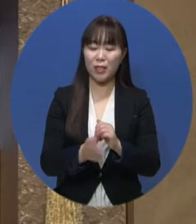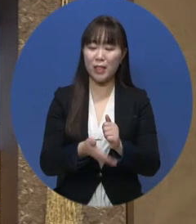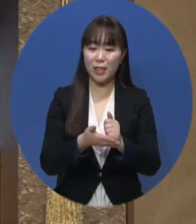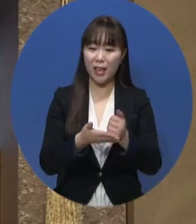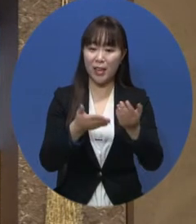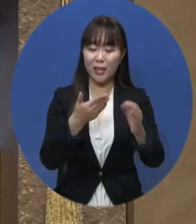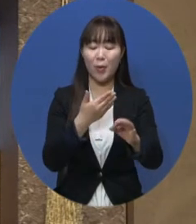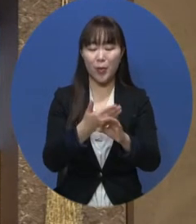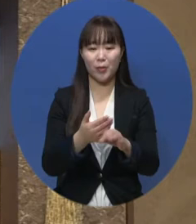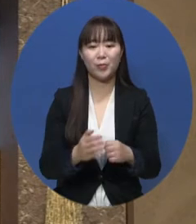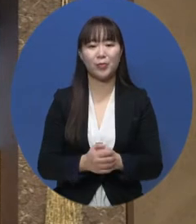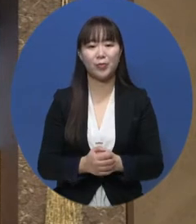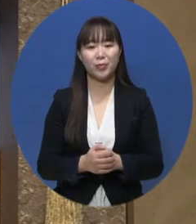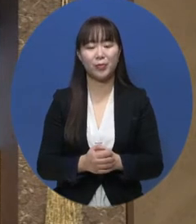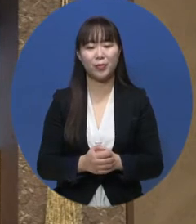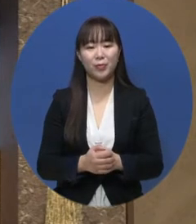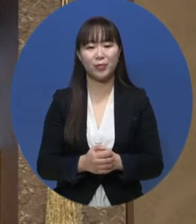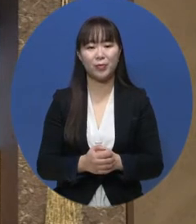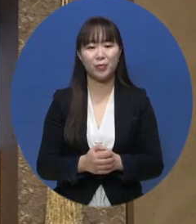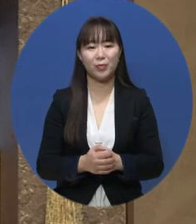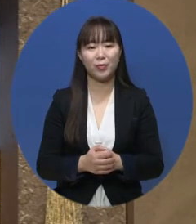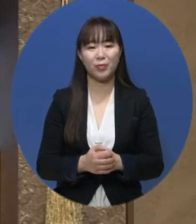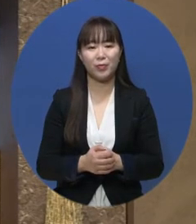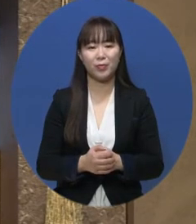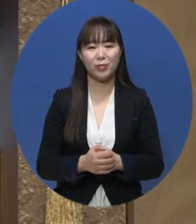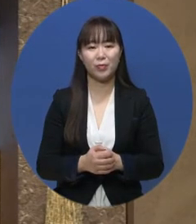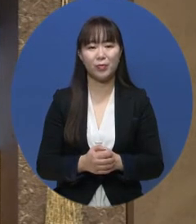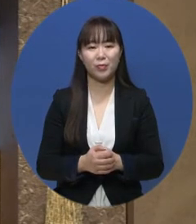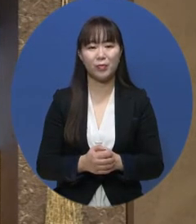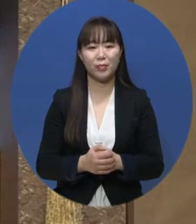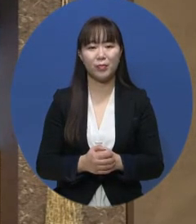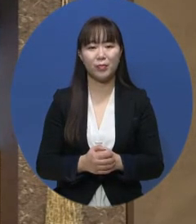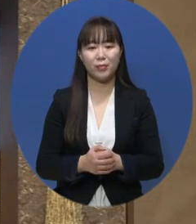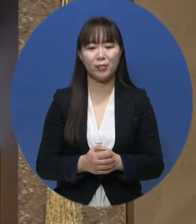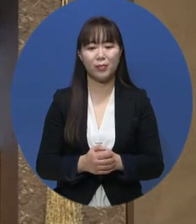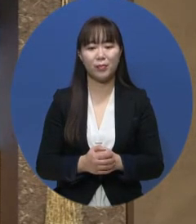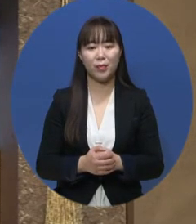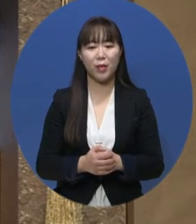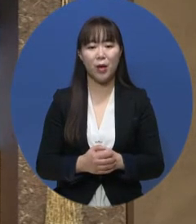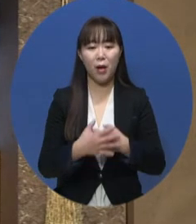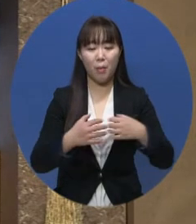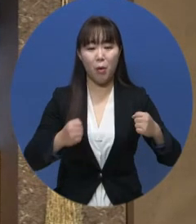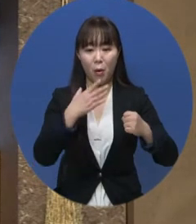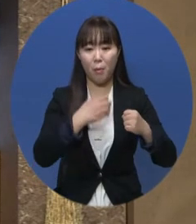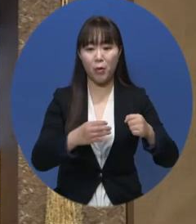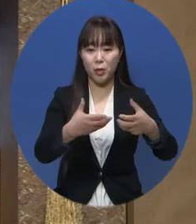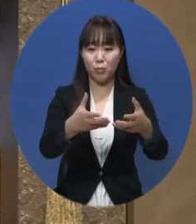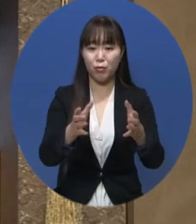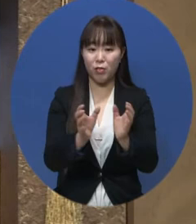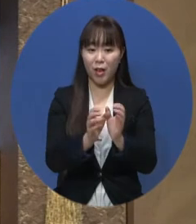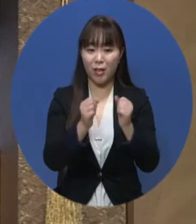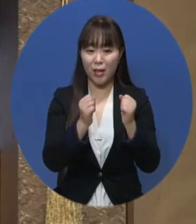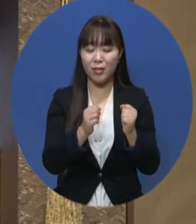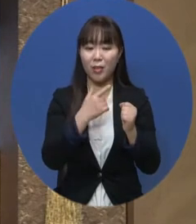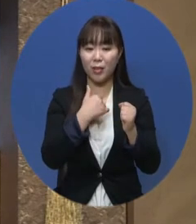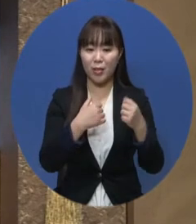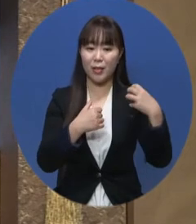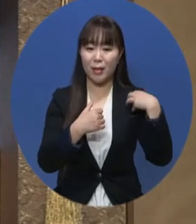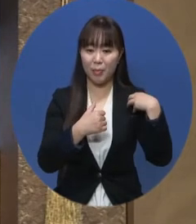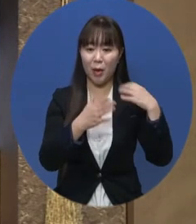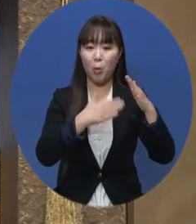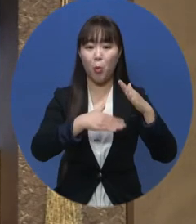네. 칭찬을 한다면 예. 우리 보건복지부에 그 당시에 계셨던